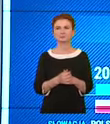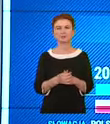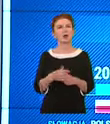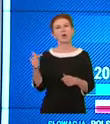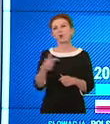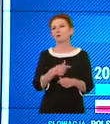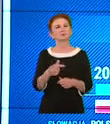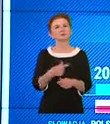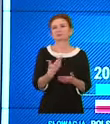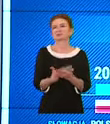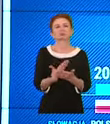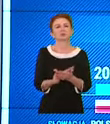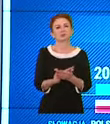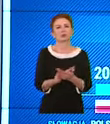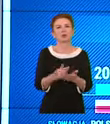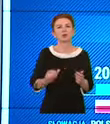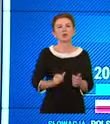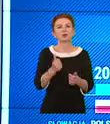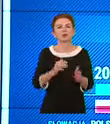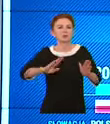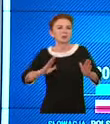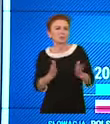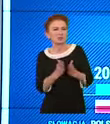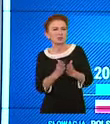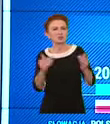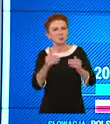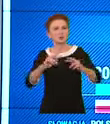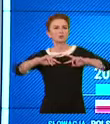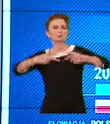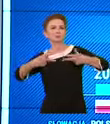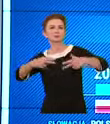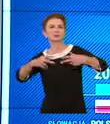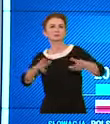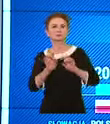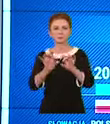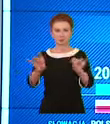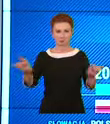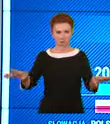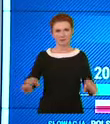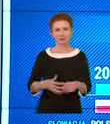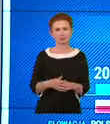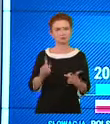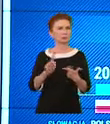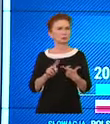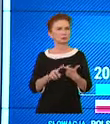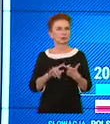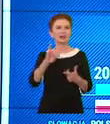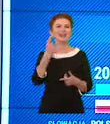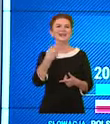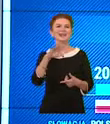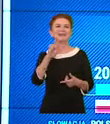to, żeby zmniejszyć prawdopodobieństwo transmisji koronawirusa. Po drugie,